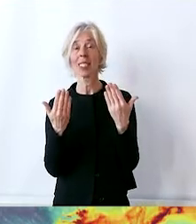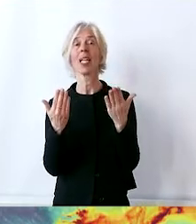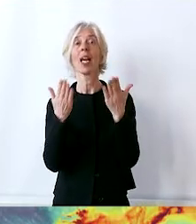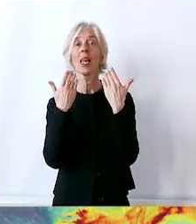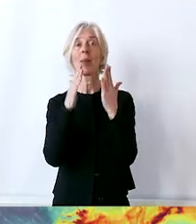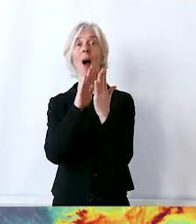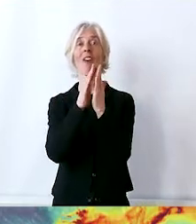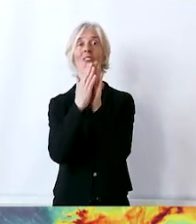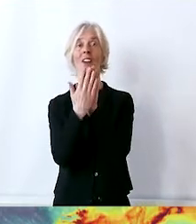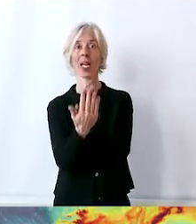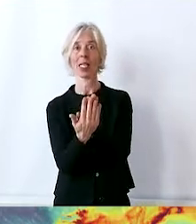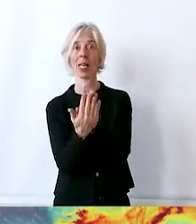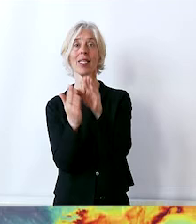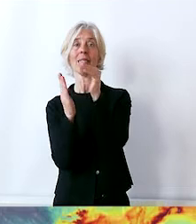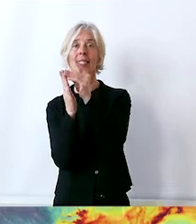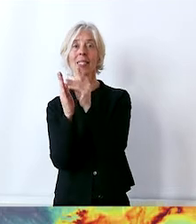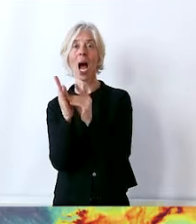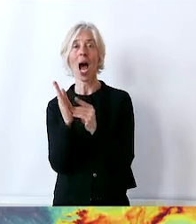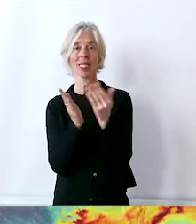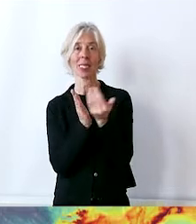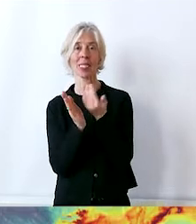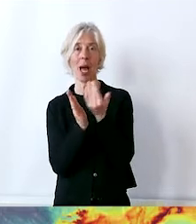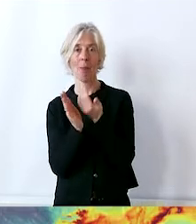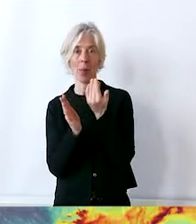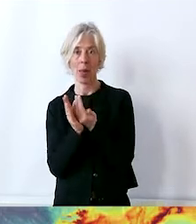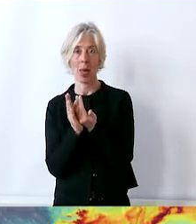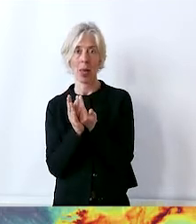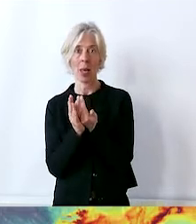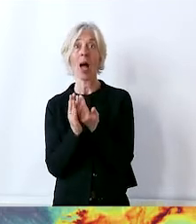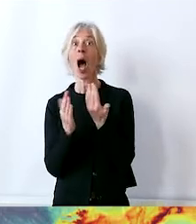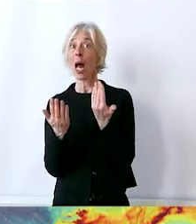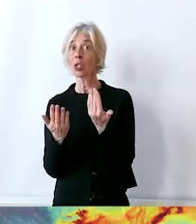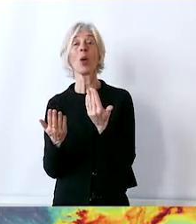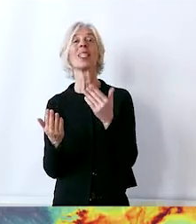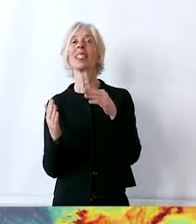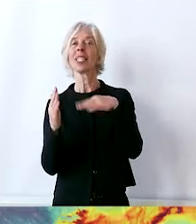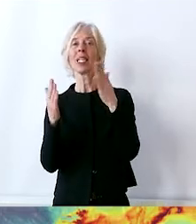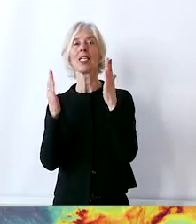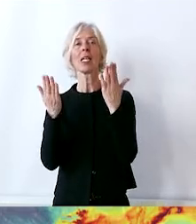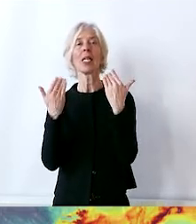Klimawandeldaten. Über 50% der Daten über den Klimawandel erhalten wir aus dem Erdorbit.